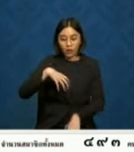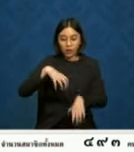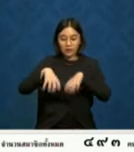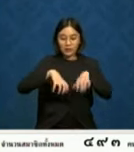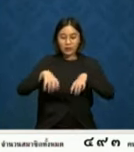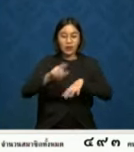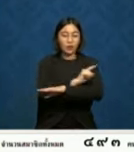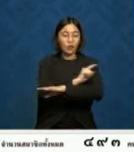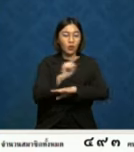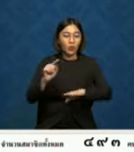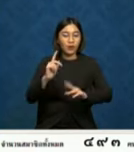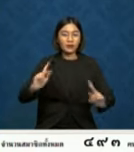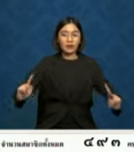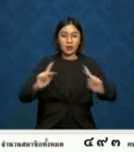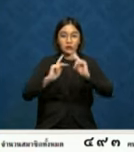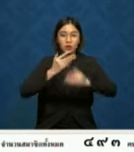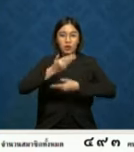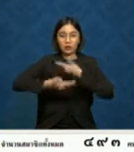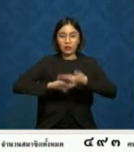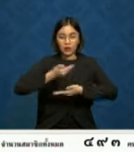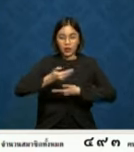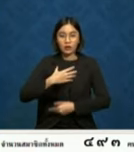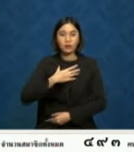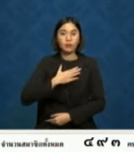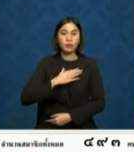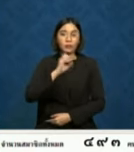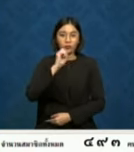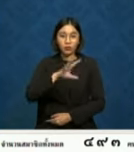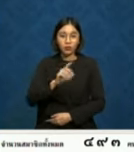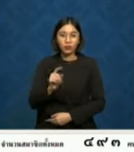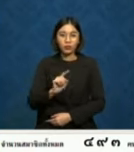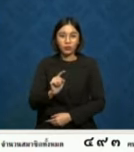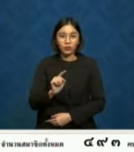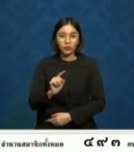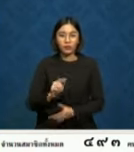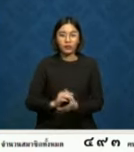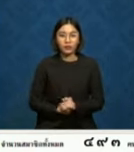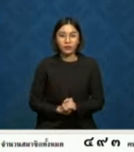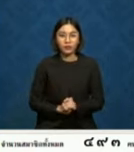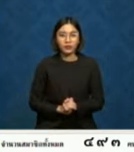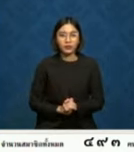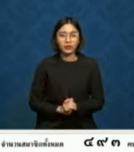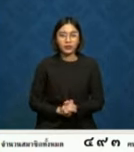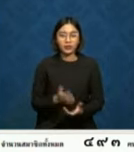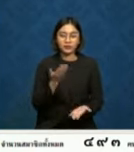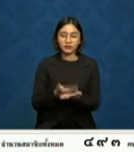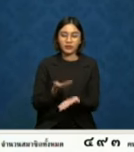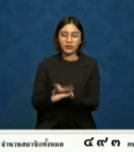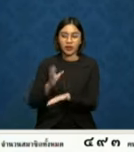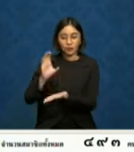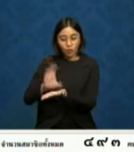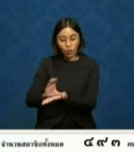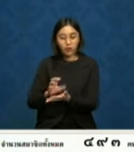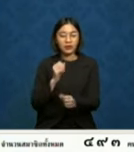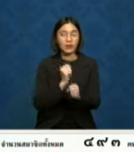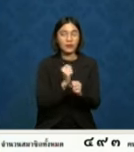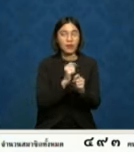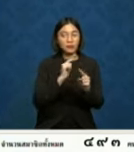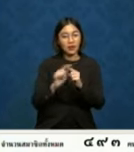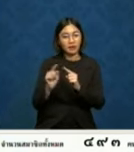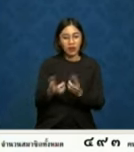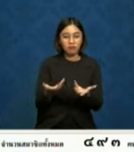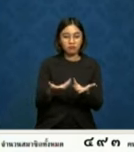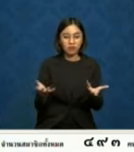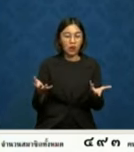งานวันกระทรวงพาณิชย์แต่อย่างไรก็ตามผมต้องเรียนด้วยความเคารพว่าไม่อยากให้ดูเม็ดเงินและเม็ดงานต่างๆเนี่ยเป็น